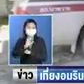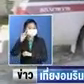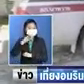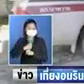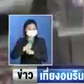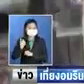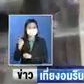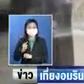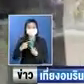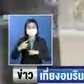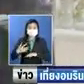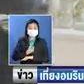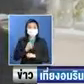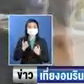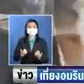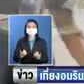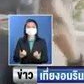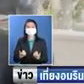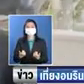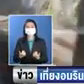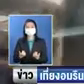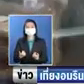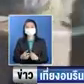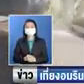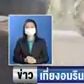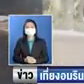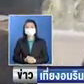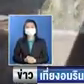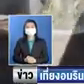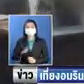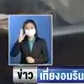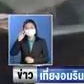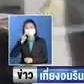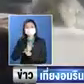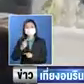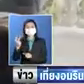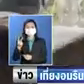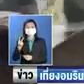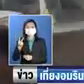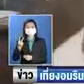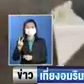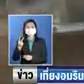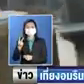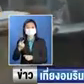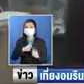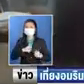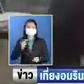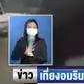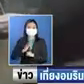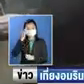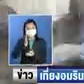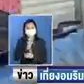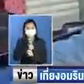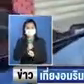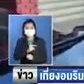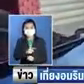หรือไม่แต่พอถูกยึดรถแบบนี้ฮะคุณผู้ชมครับทางด้านของตัวพ่อเลี้ยงกับแม่เลี้ยงของพิยดาเองไม่พอใจนะบอกว่าตำรวจท